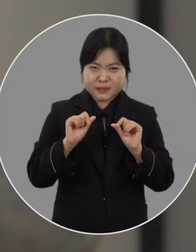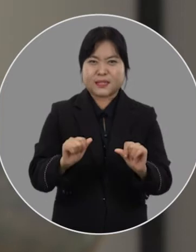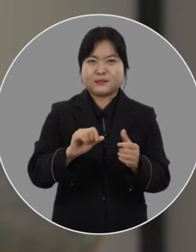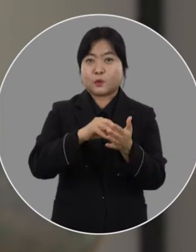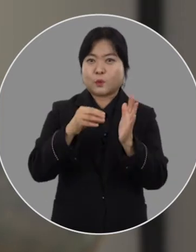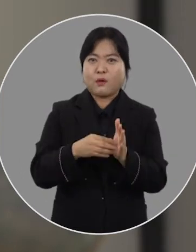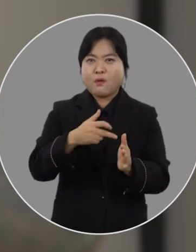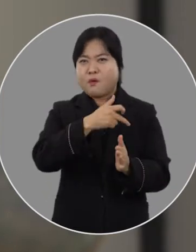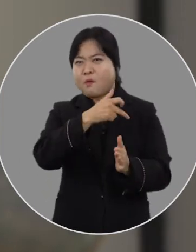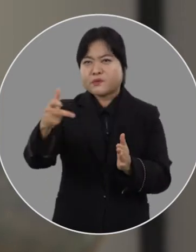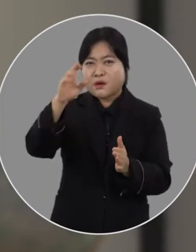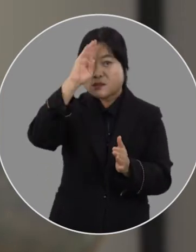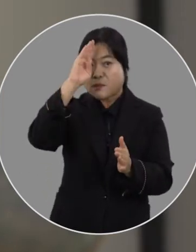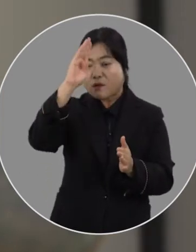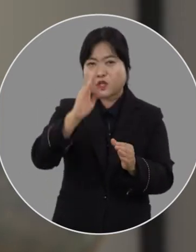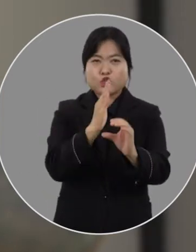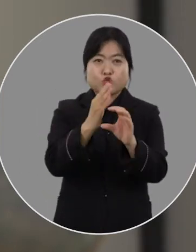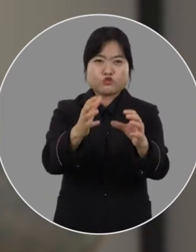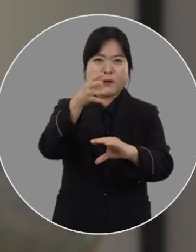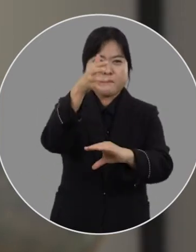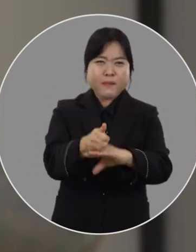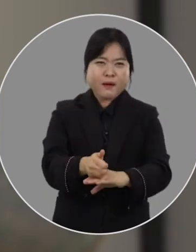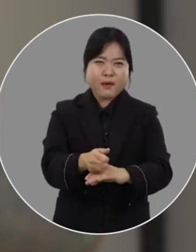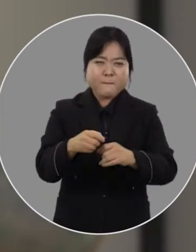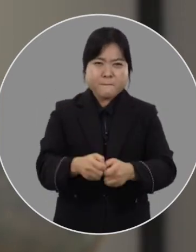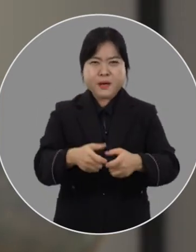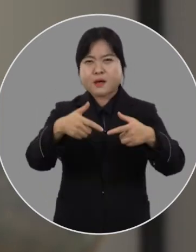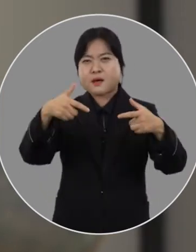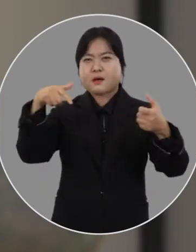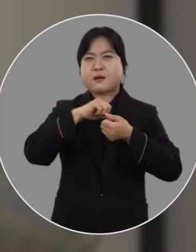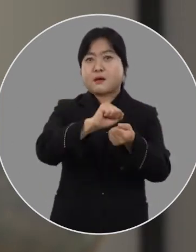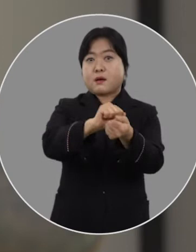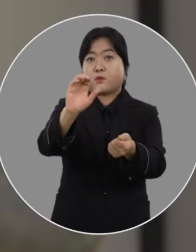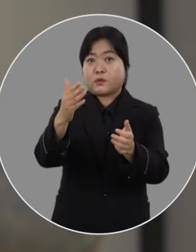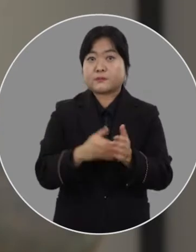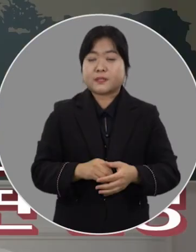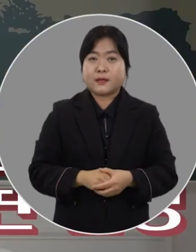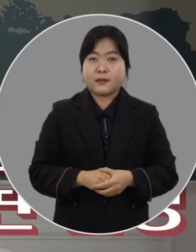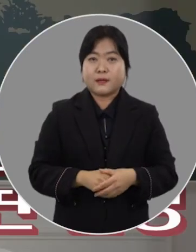유사한 정도의 엄청난 질병이 중세 말기에 퍼져나갔던 것입니다.